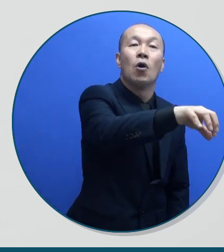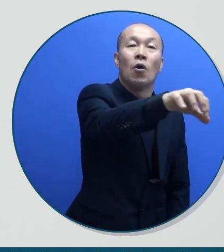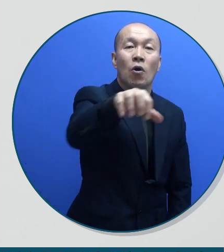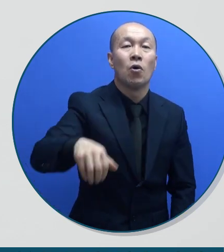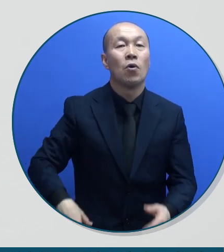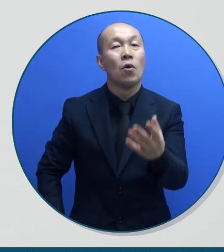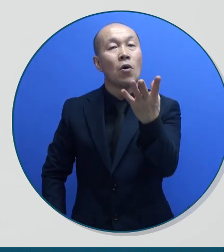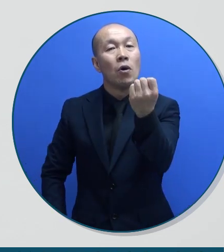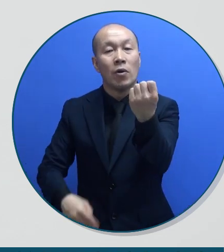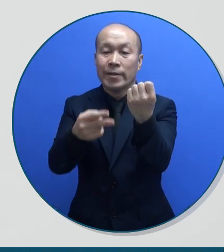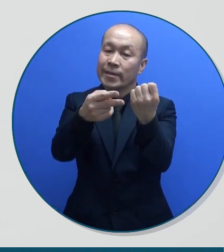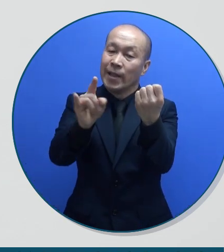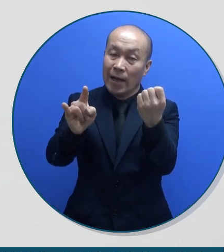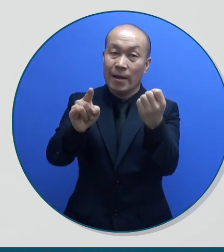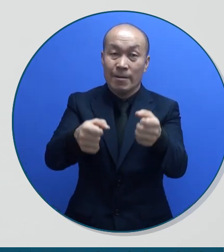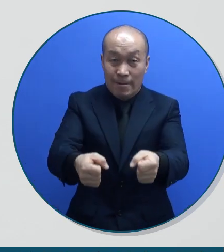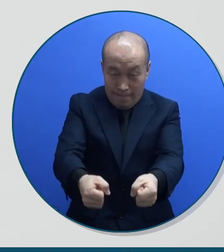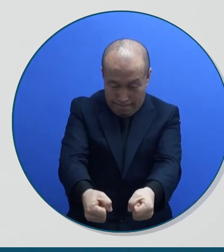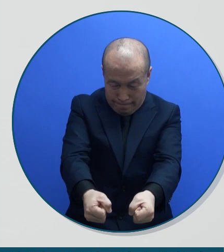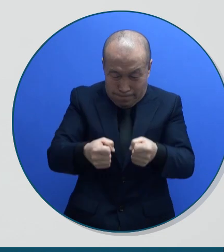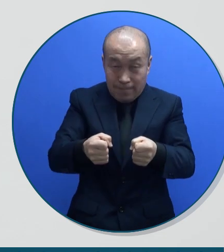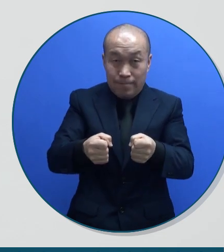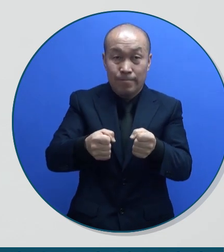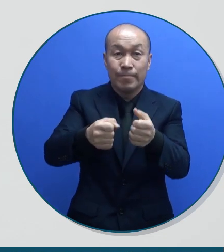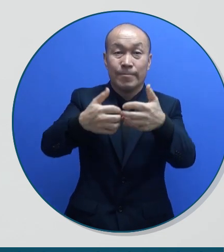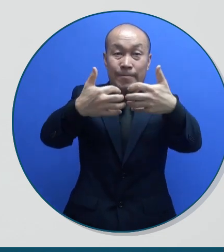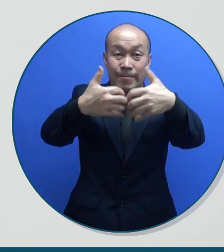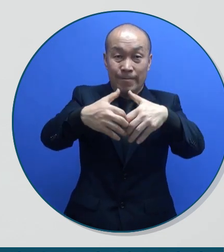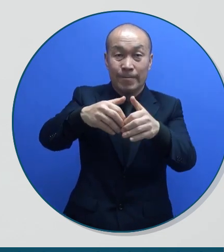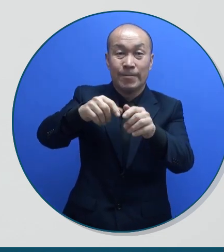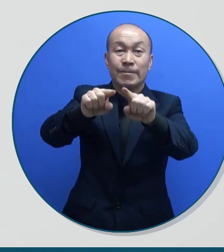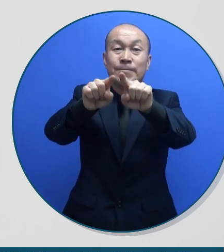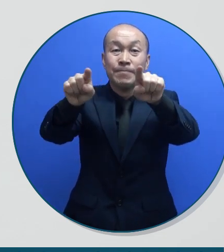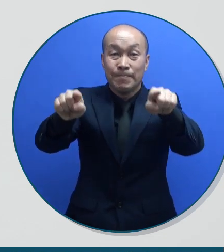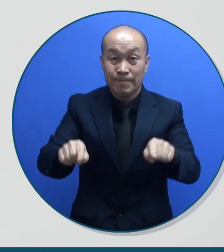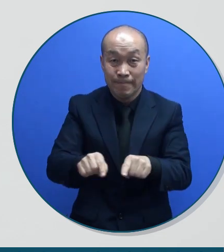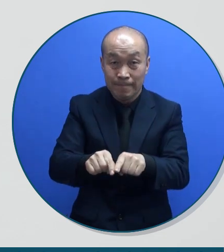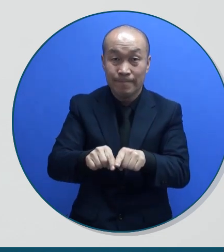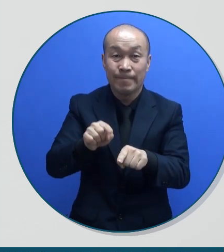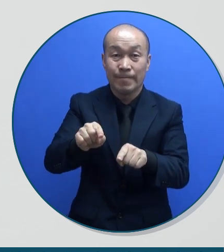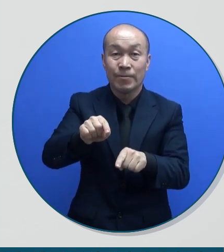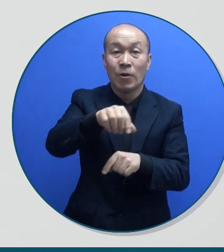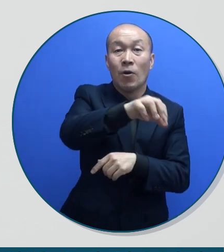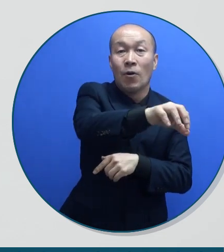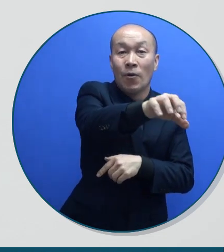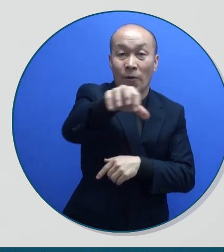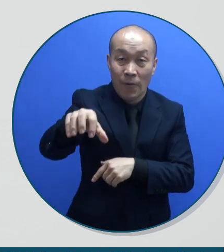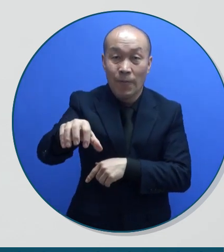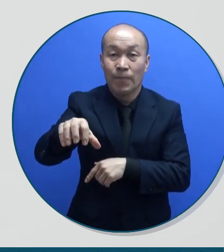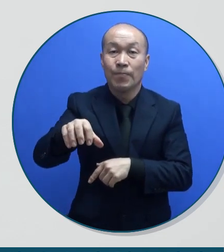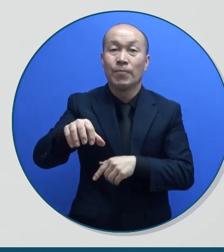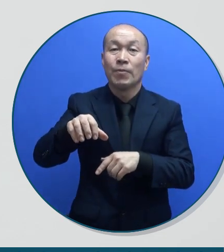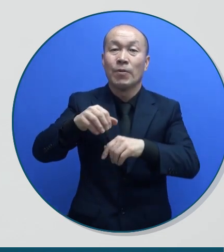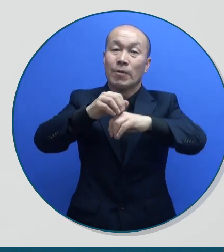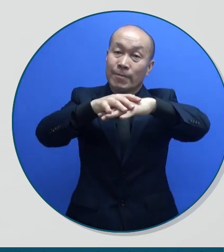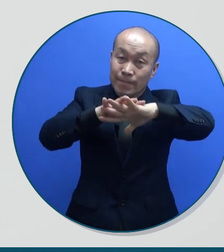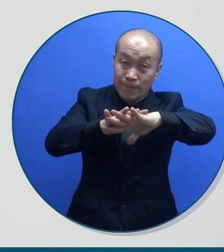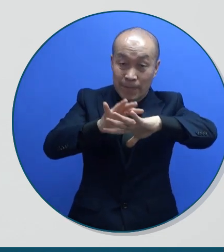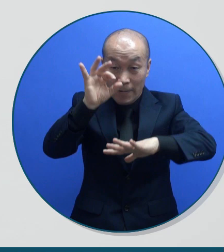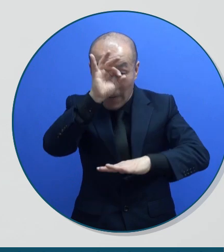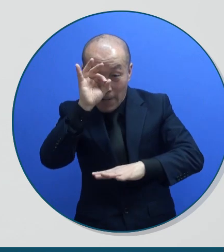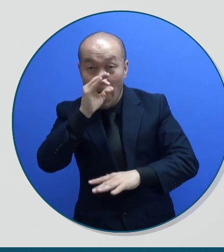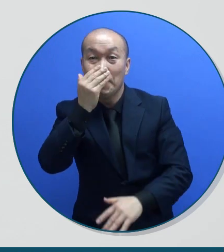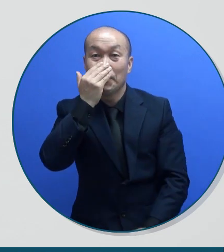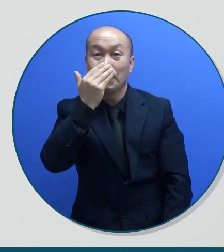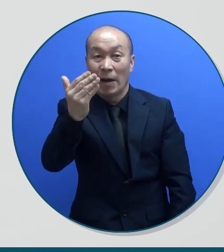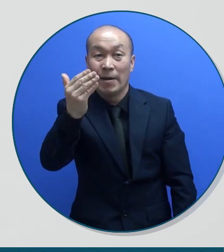안에 어디에 몇 대의 자동 심장 충격기가 배치되어 있는지 지도를 통해 찾아볼